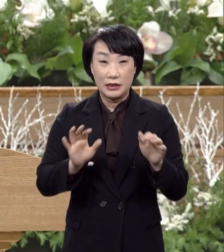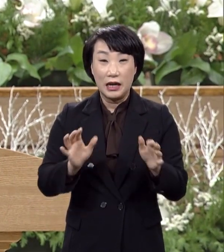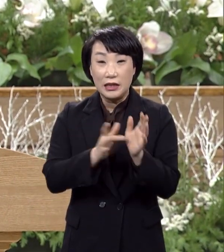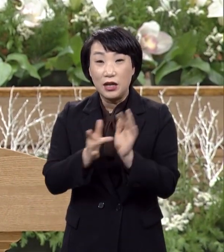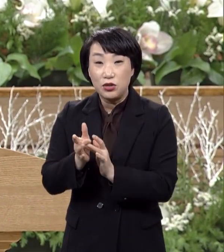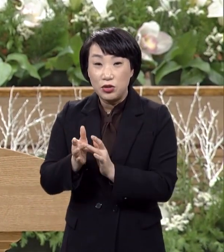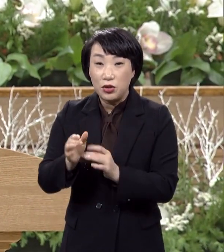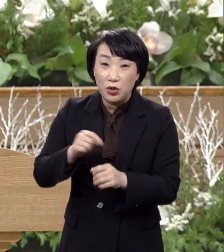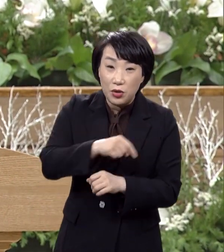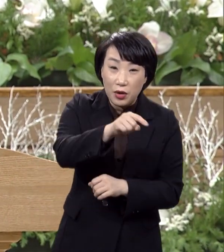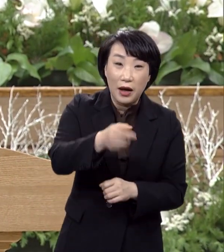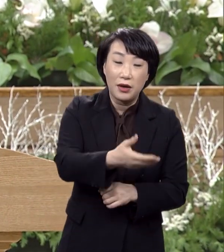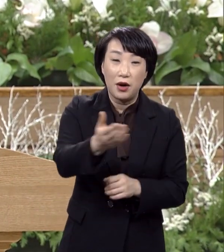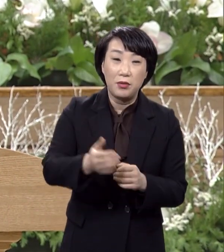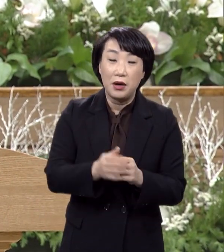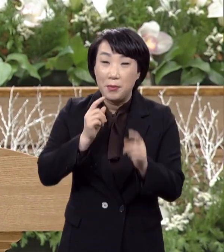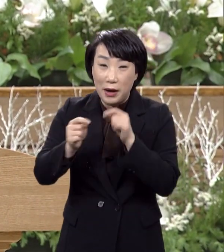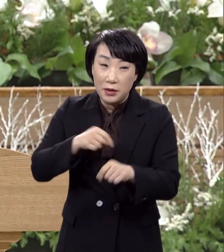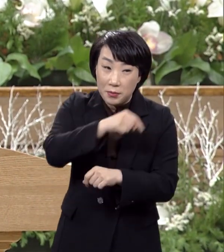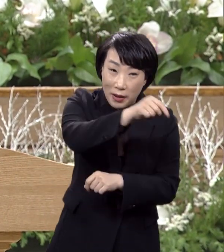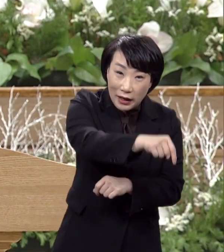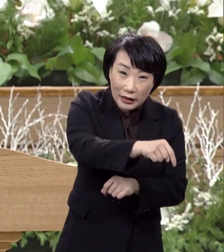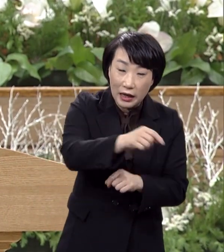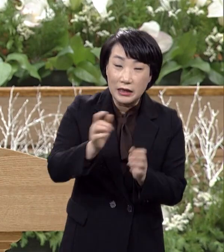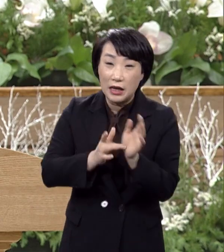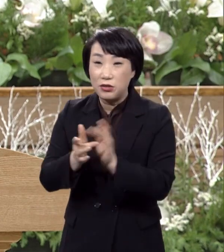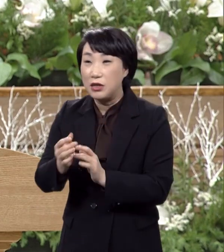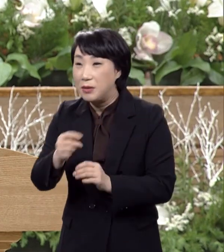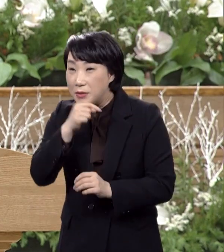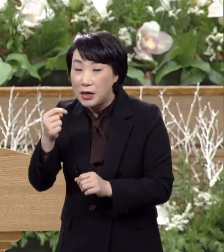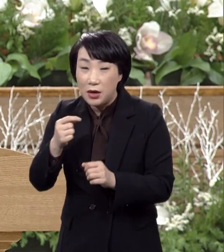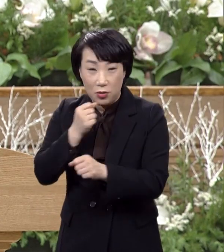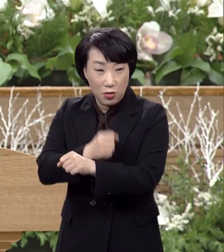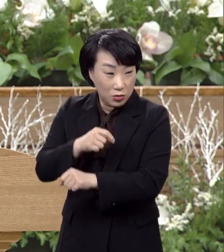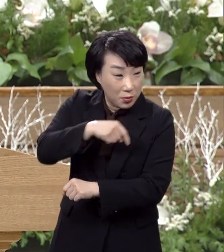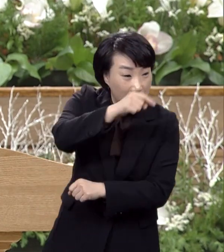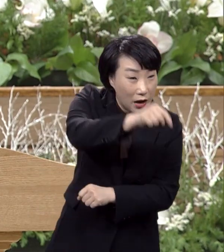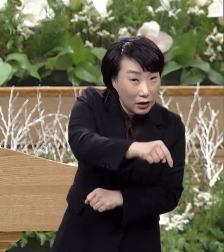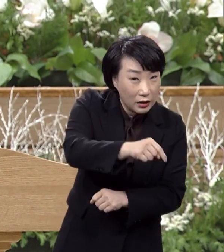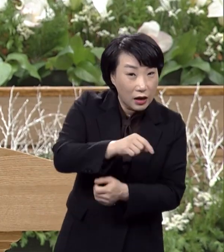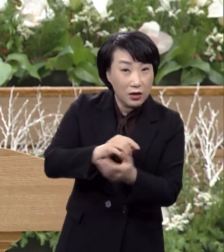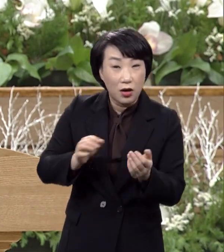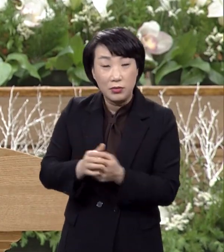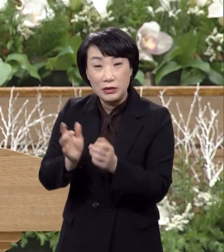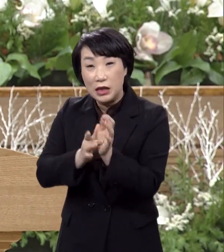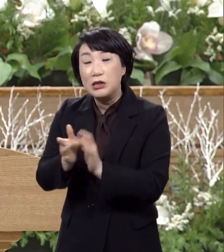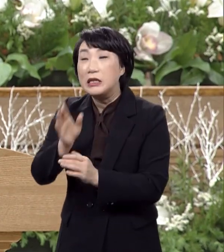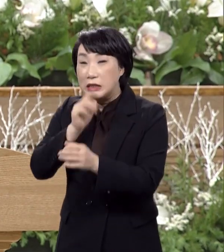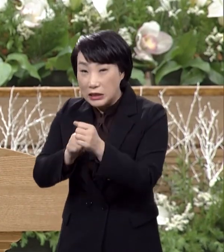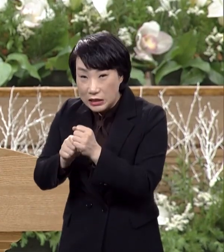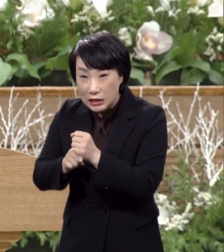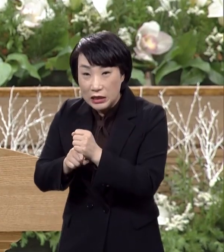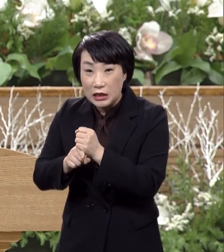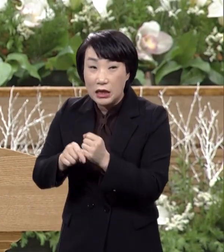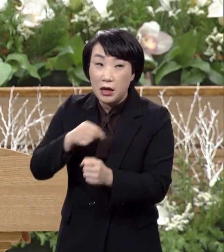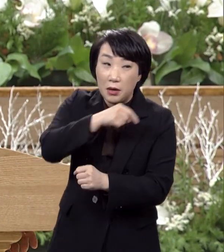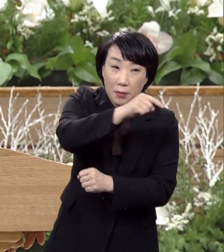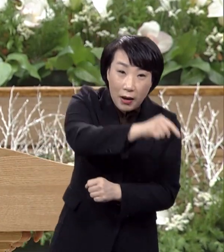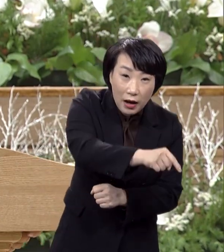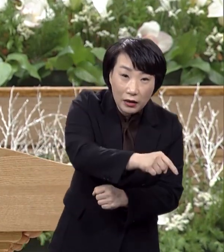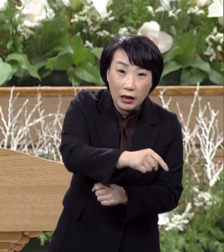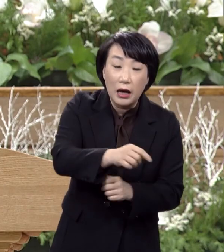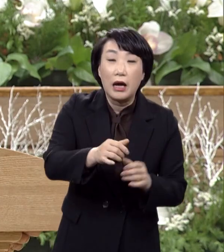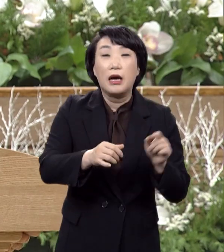예수님 밖에, 말씀 밖에, 예수의 피의 공로 밖에, 그의 진리